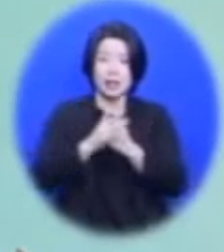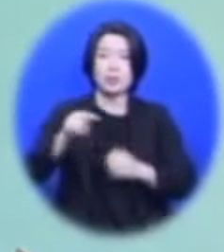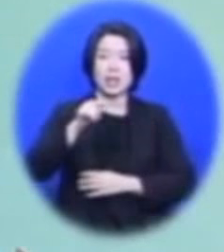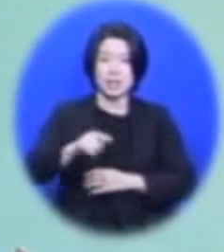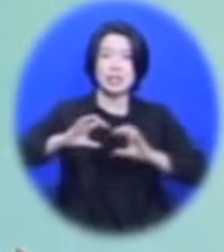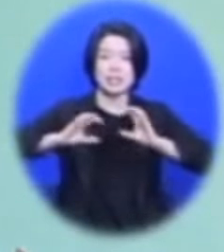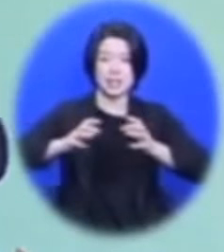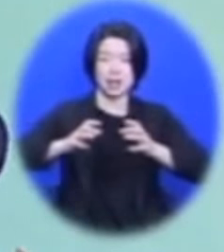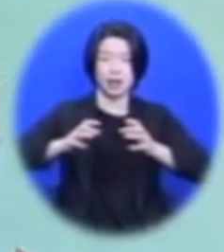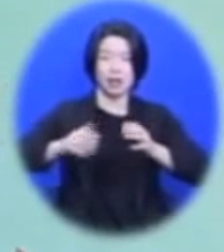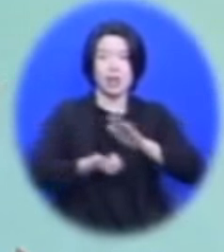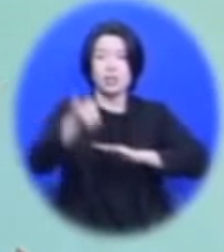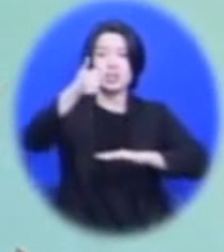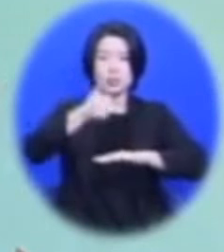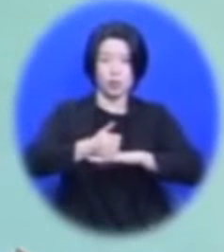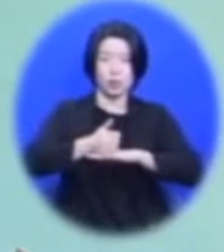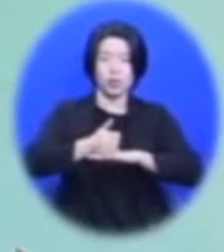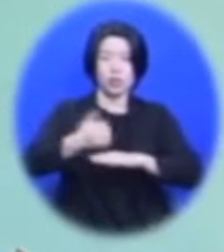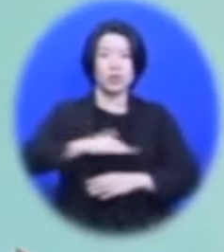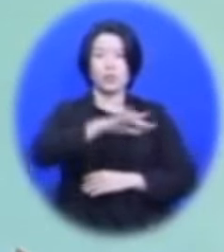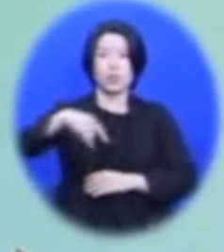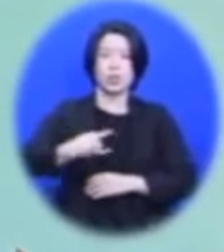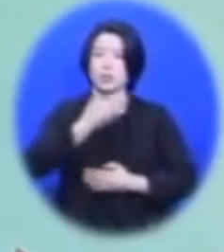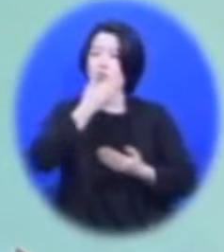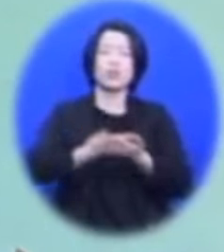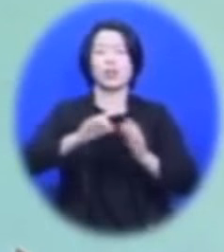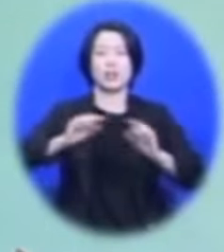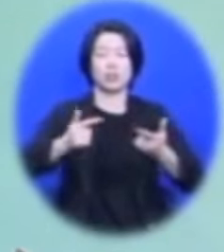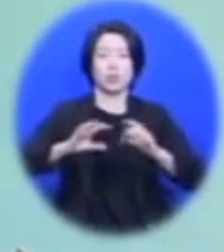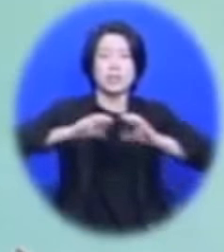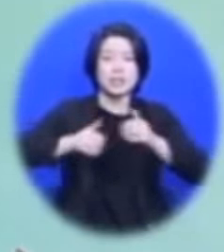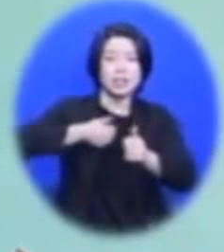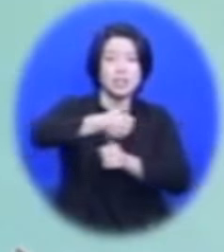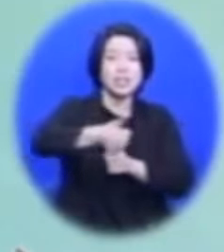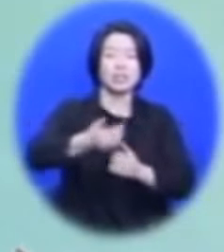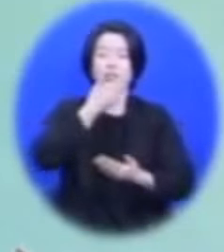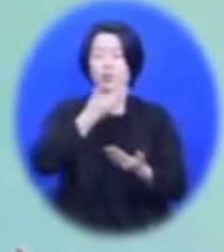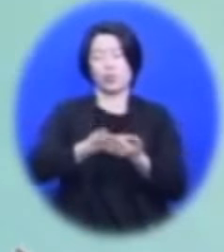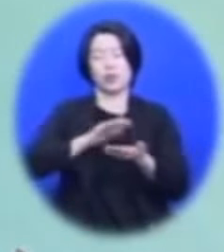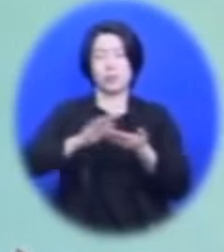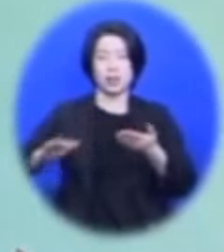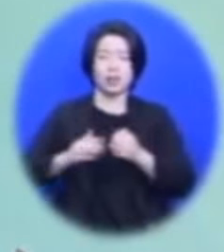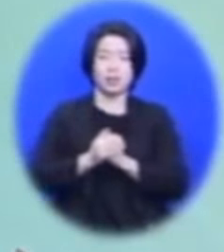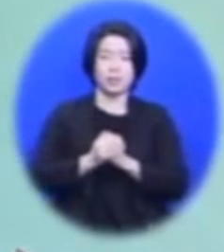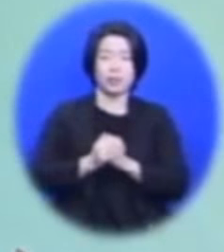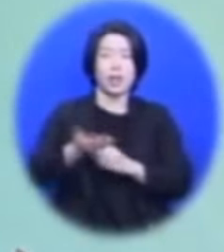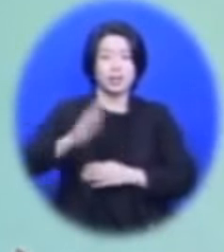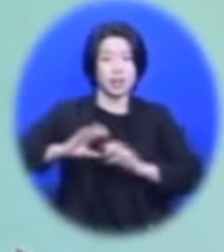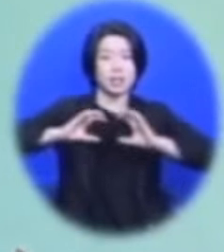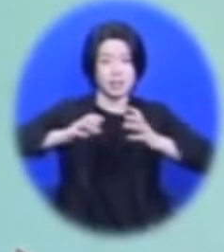세상 성공이 우리에게는 중요한 게 아니고 세상을 이기는 것이 중요한 것입니다. 그런데